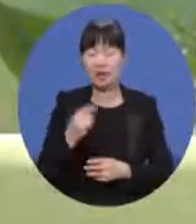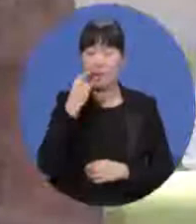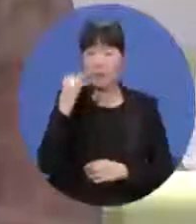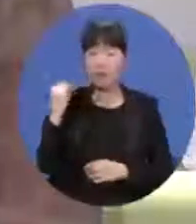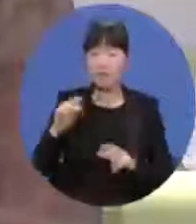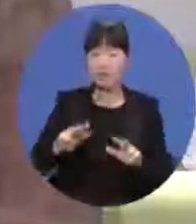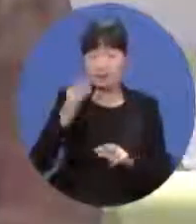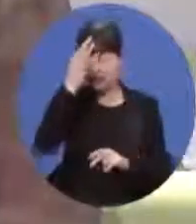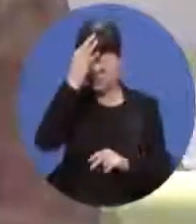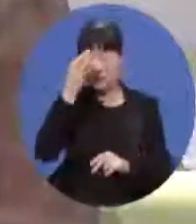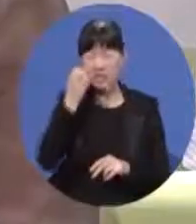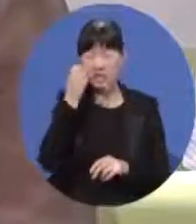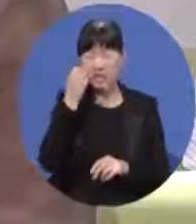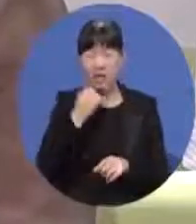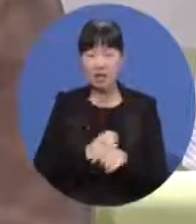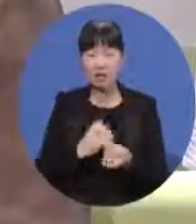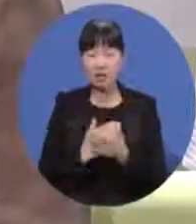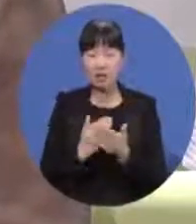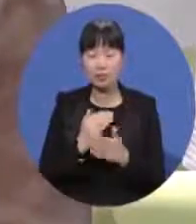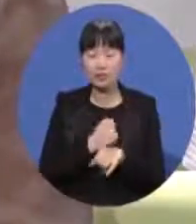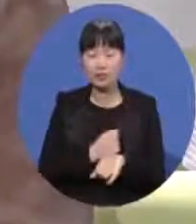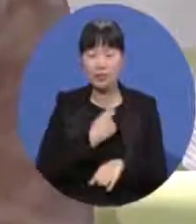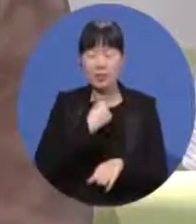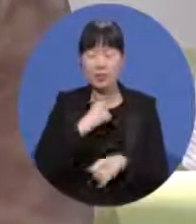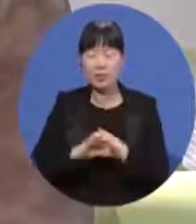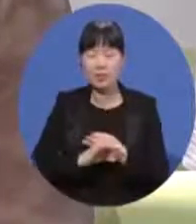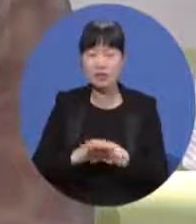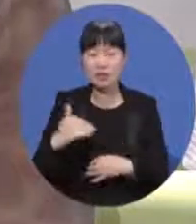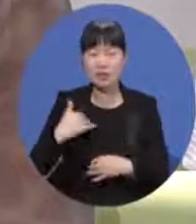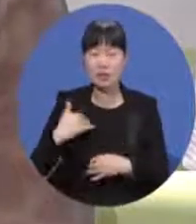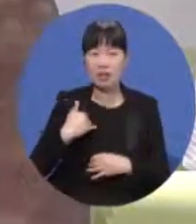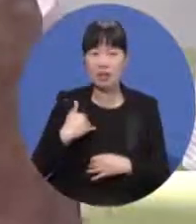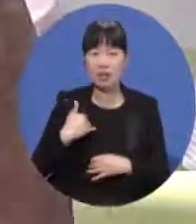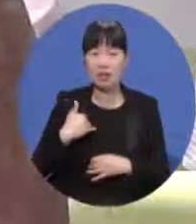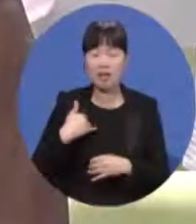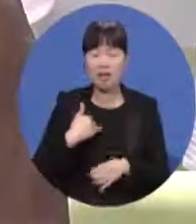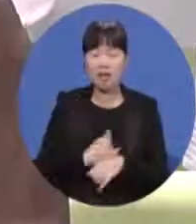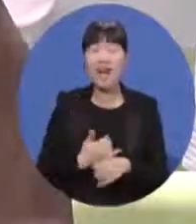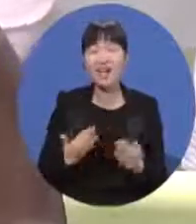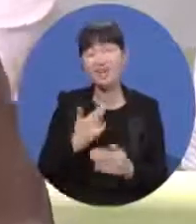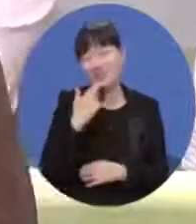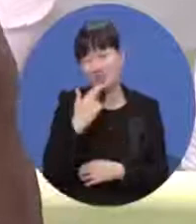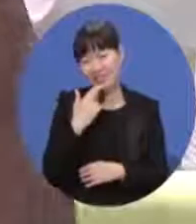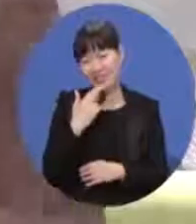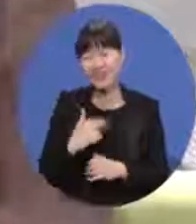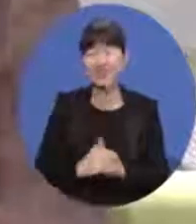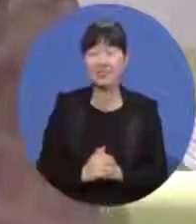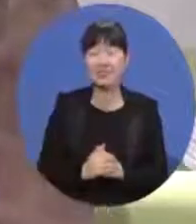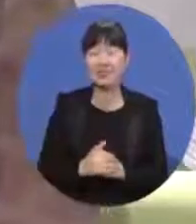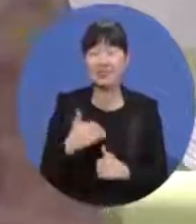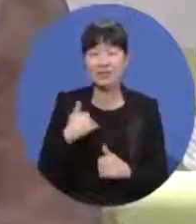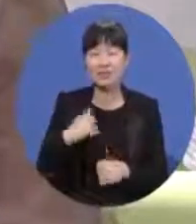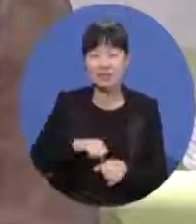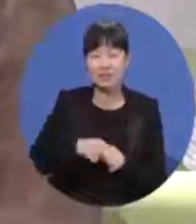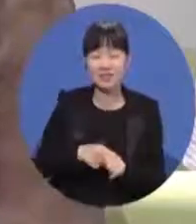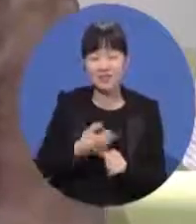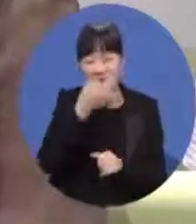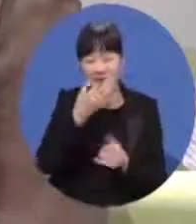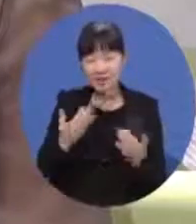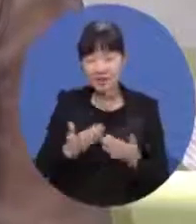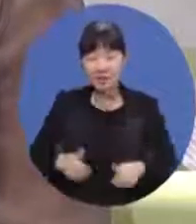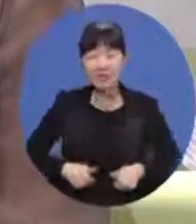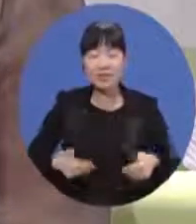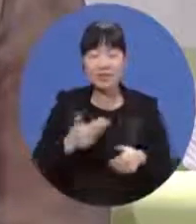엄마가 기능 이상까지 구별을 하시려고 그러면 제가 할 일이 없고요. 제가 굳이 이렇게 힘들게 일할 필요가